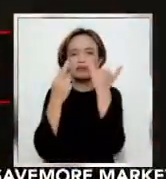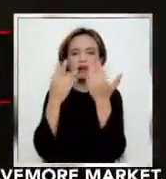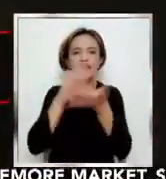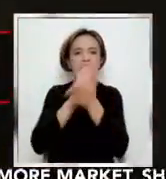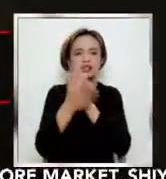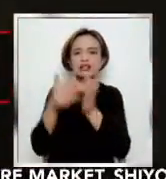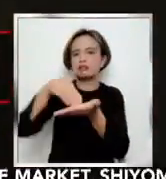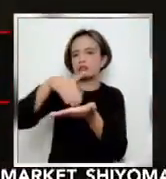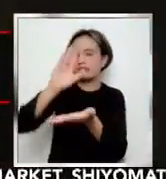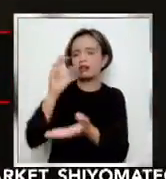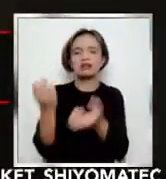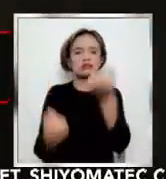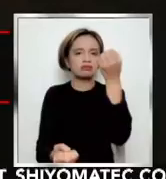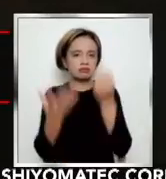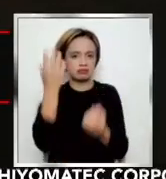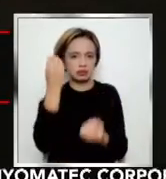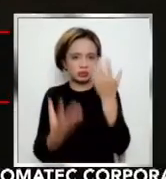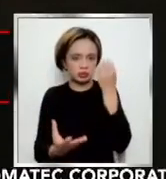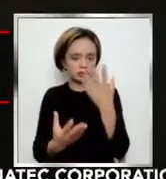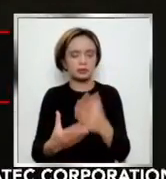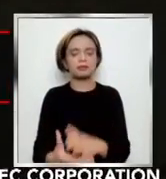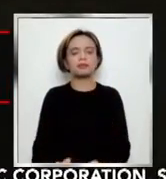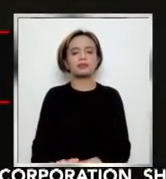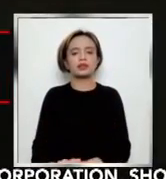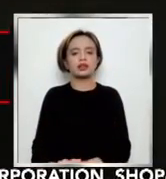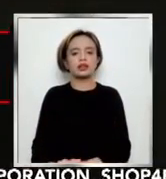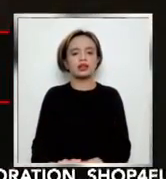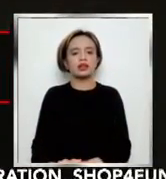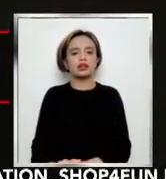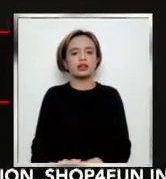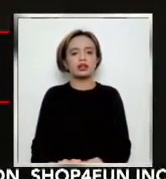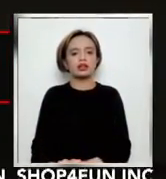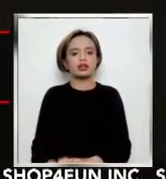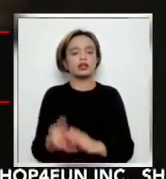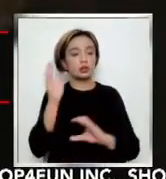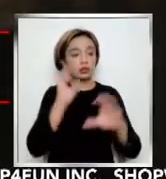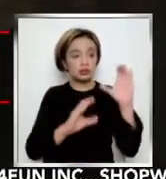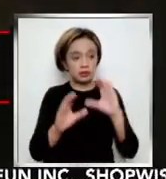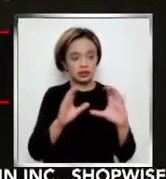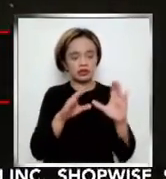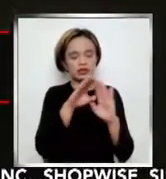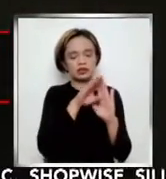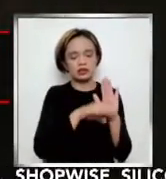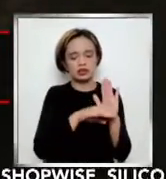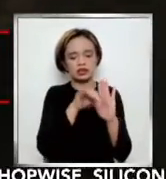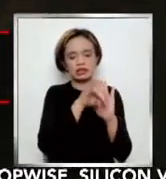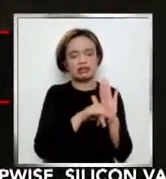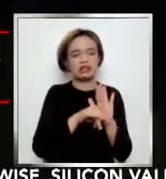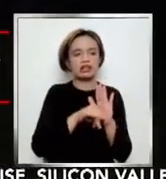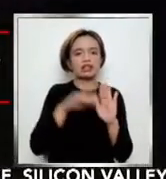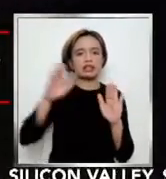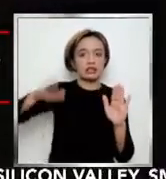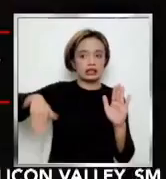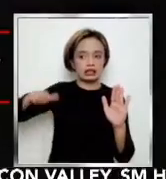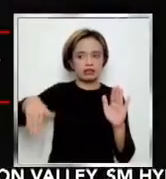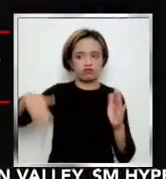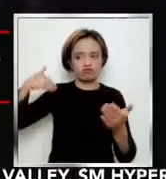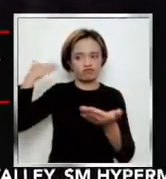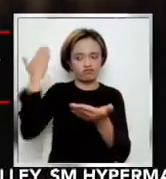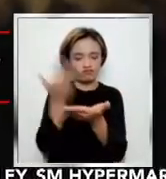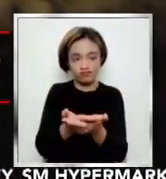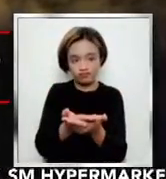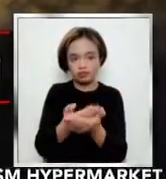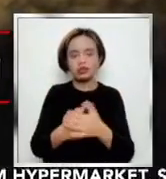Yung mga chemicals po in the first place, late din po na dumating dito sa atin. Nagkaroon din po